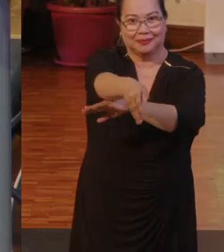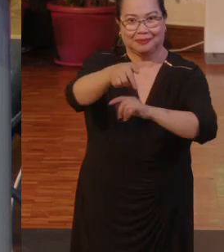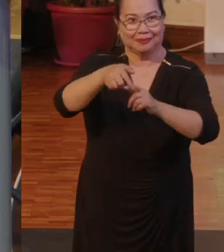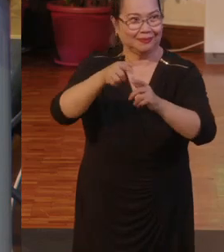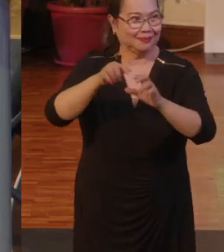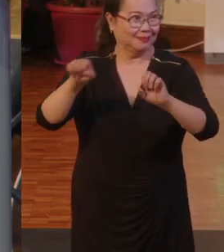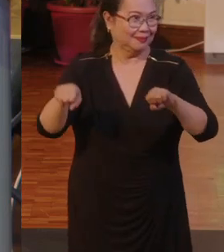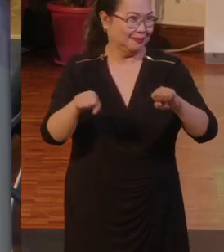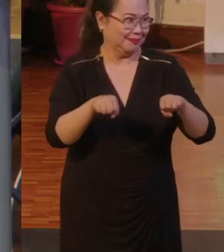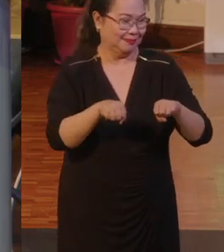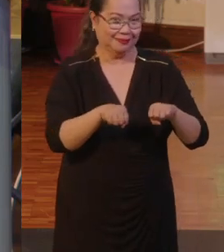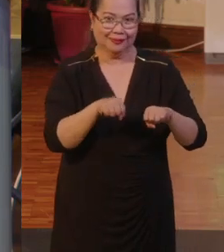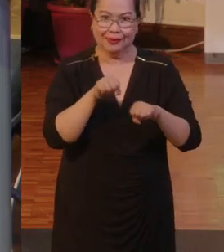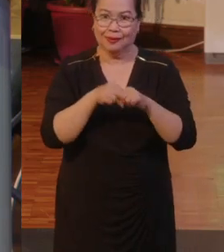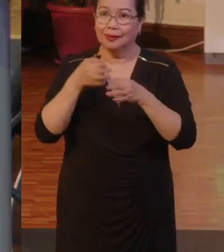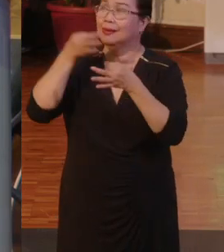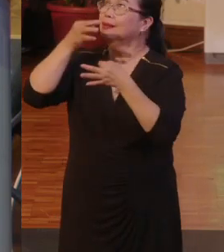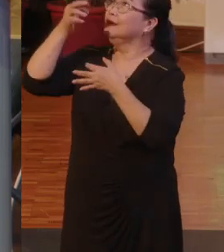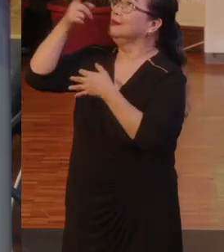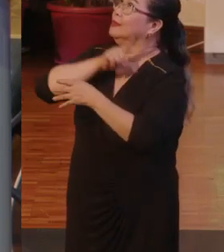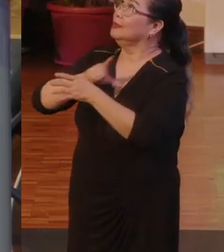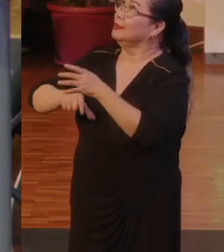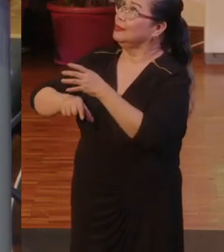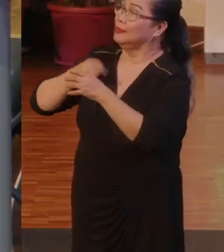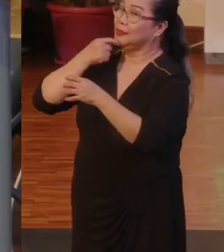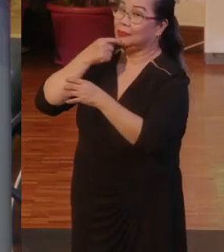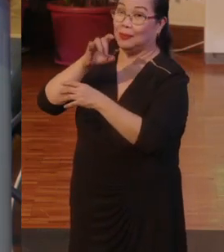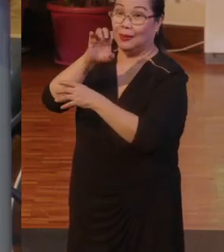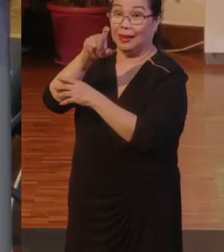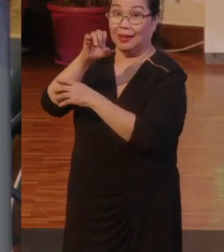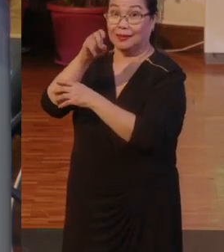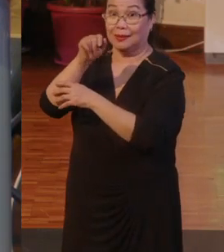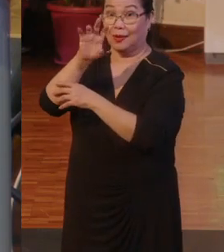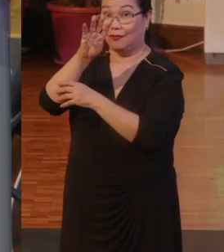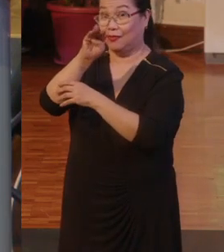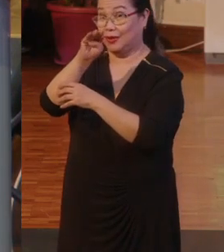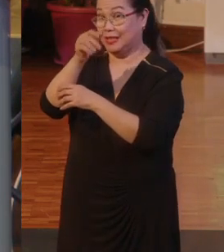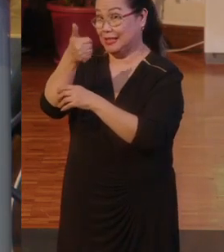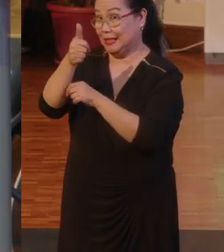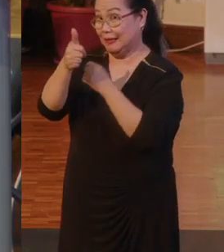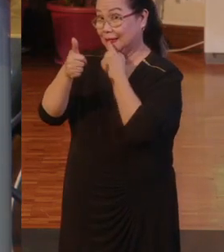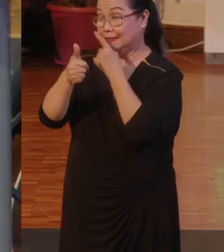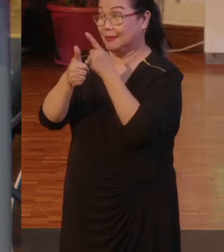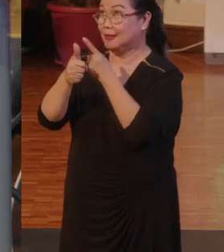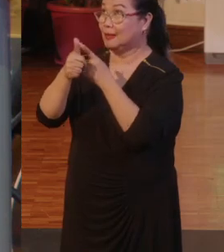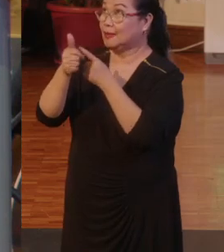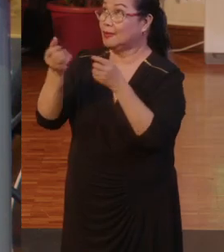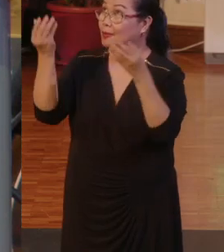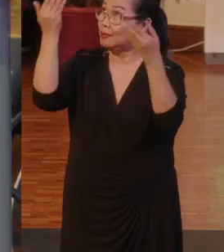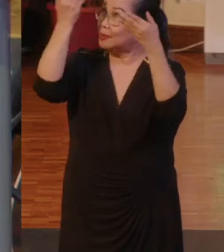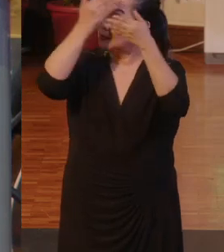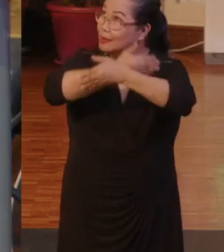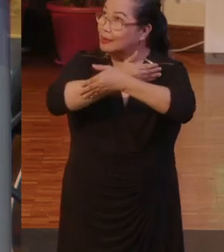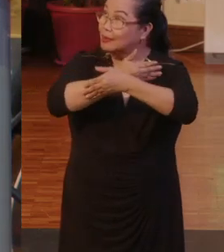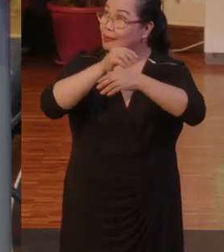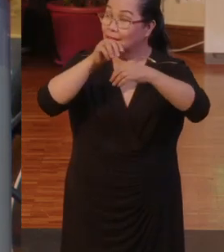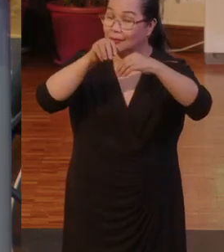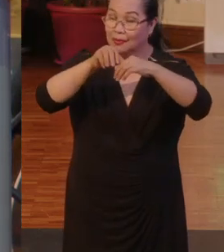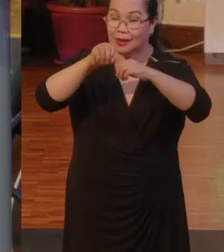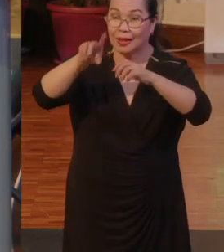"And they cried to the Lord." Exodus 14:10 yan. And he put darkness between you